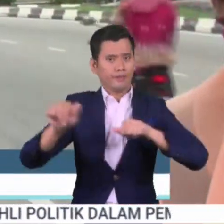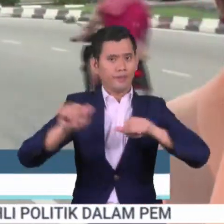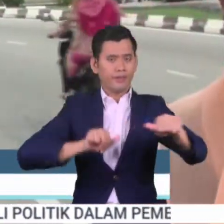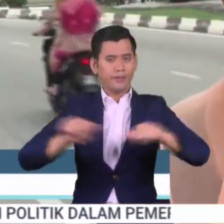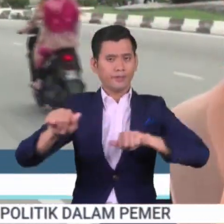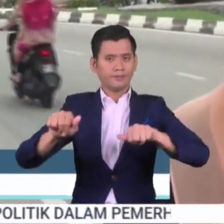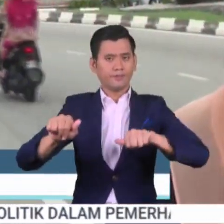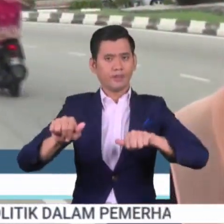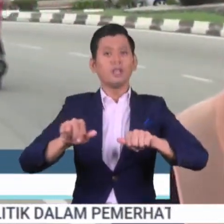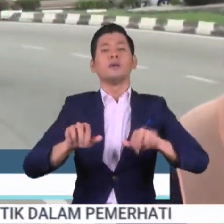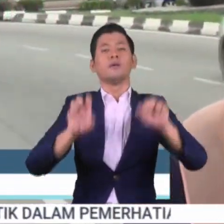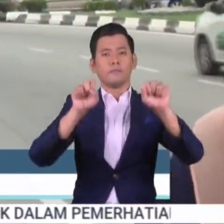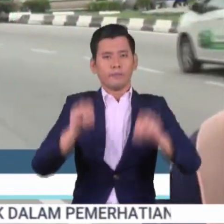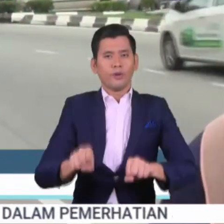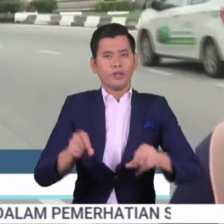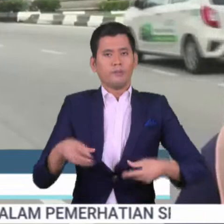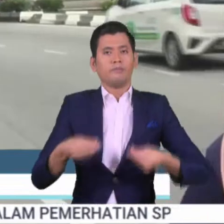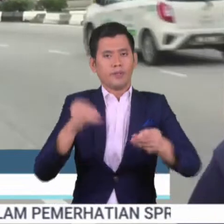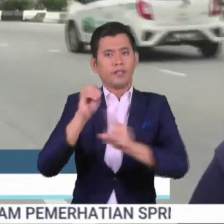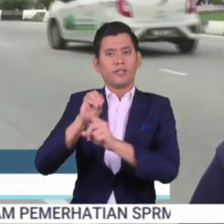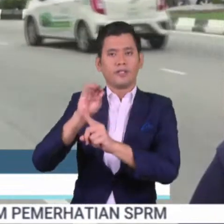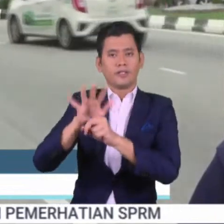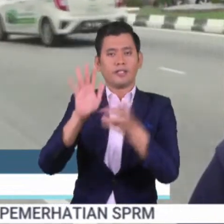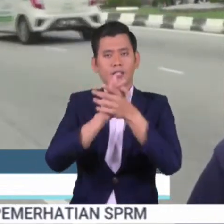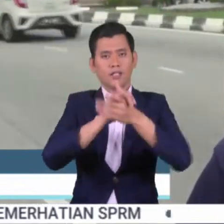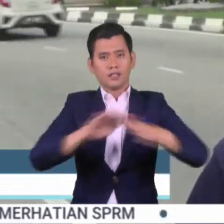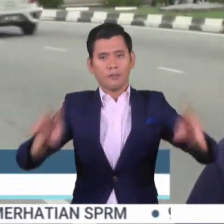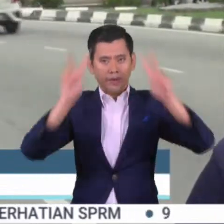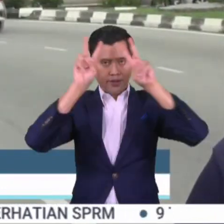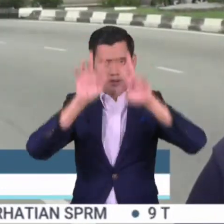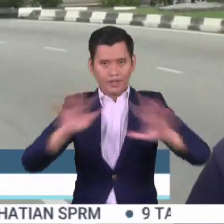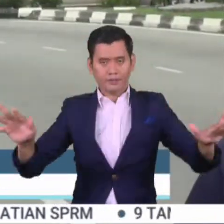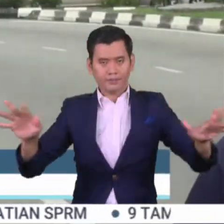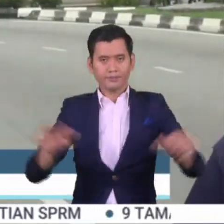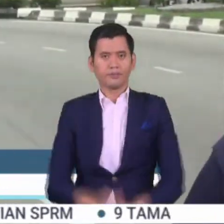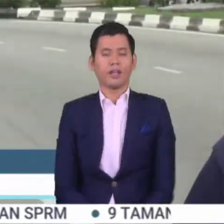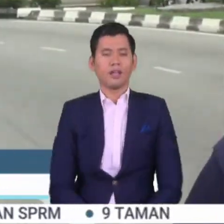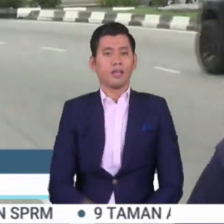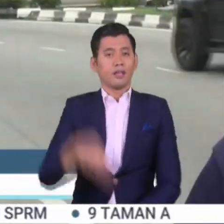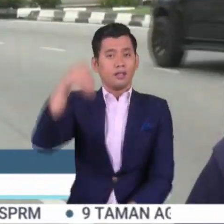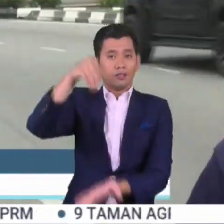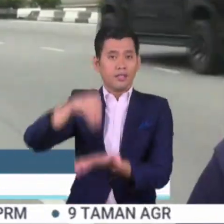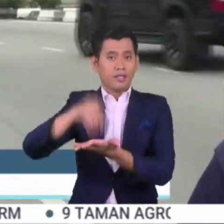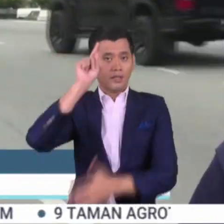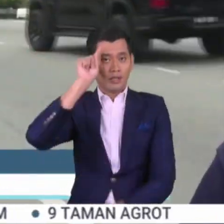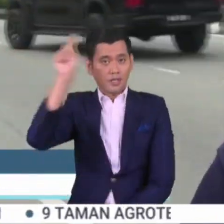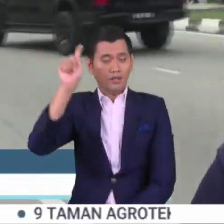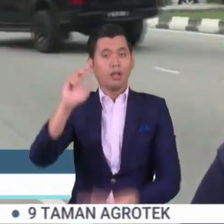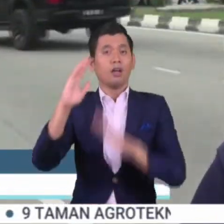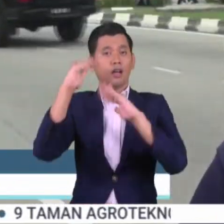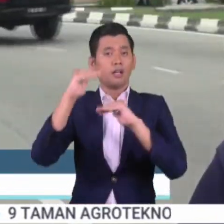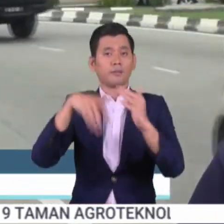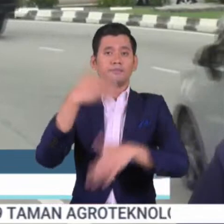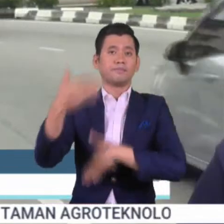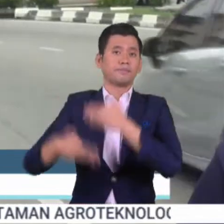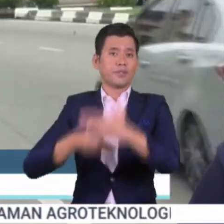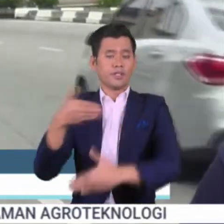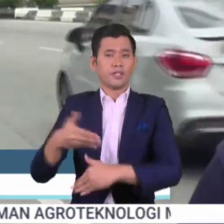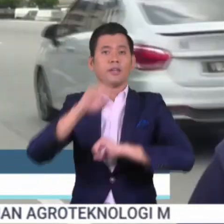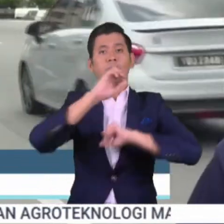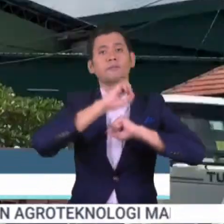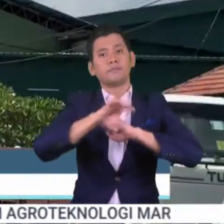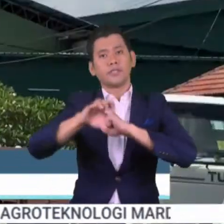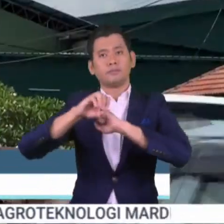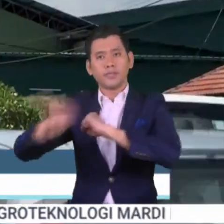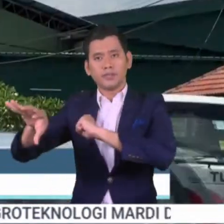boleh mengganggu-gugat keselamatan dan juga ketenteraman di negeri Terengganu ini, supaya proses